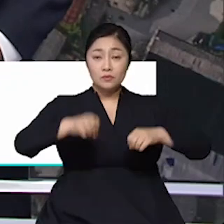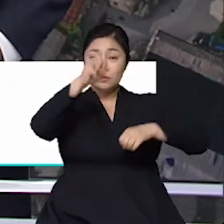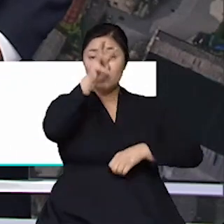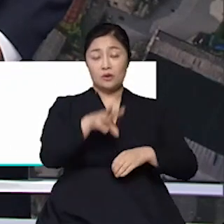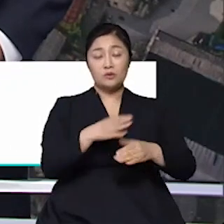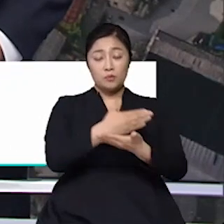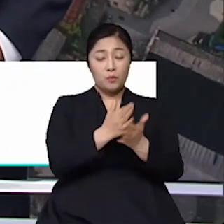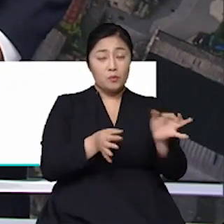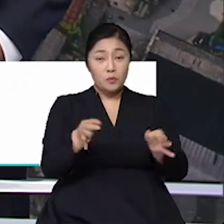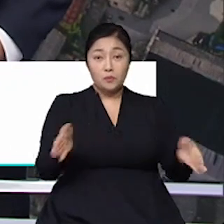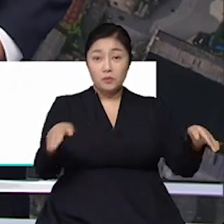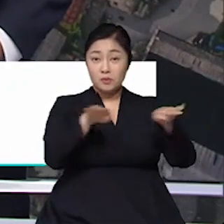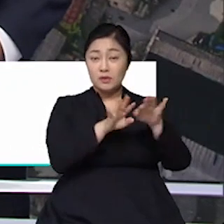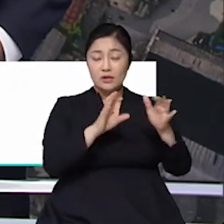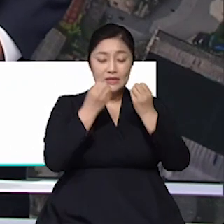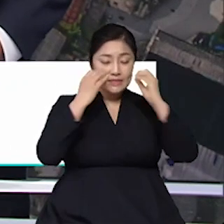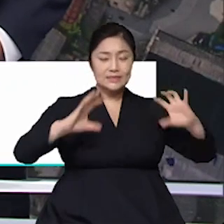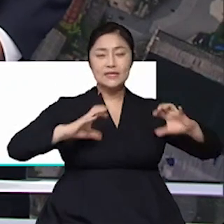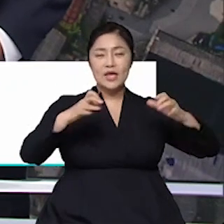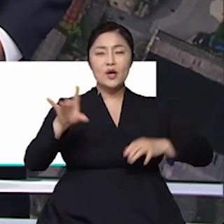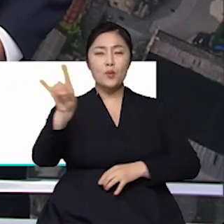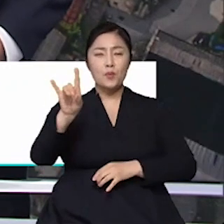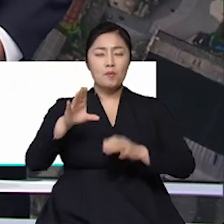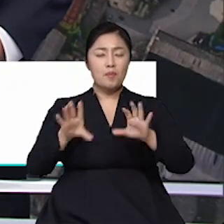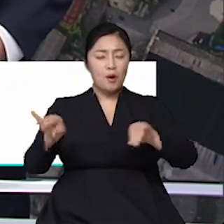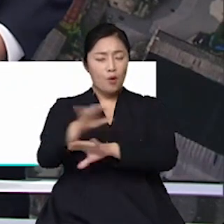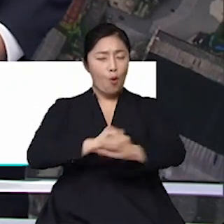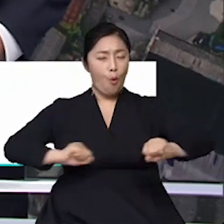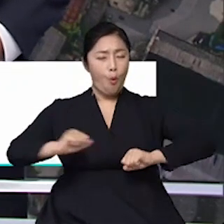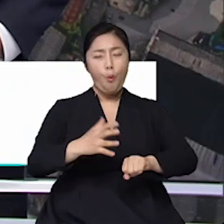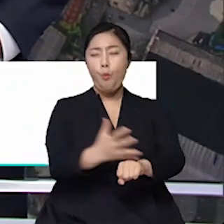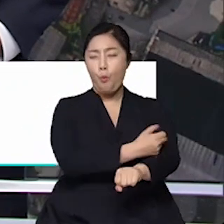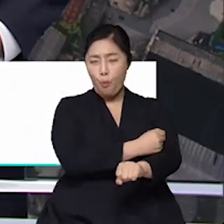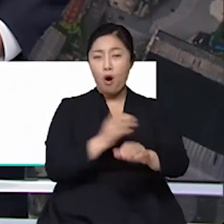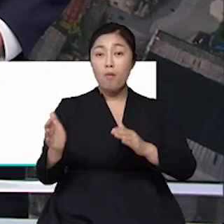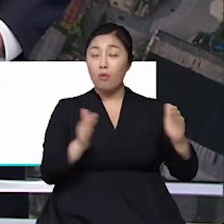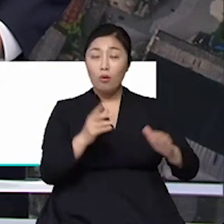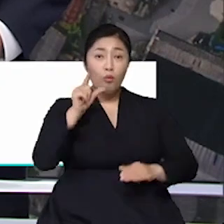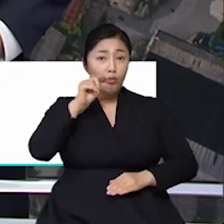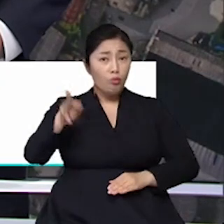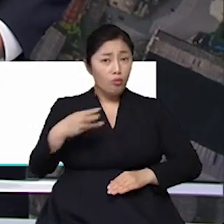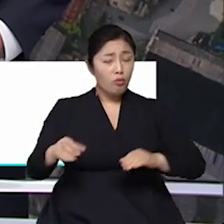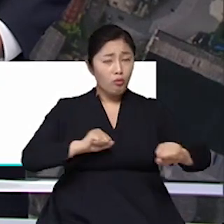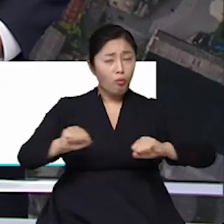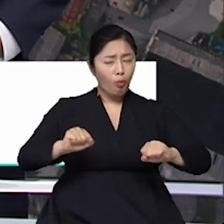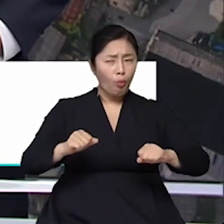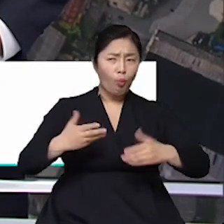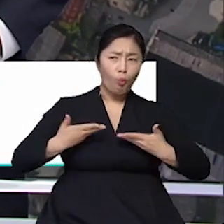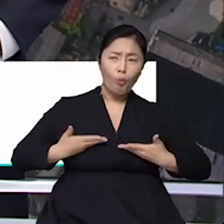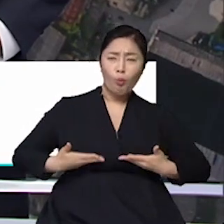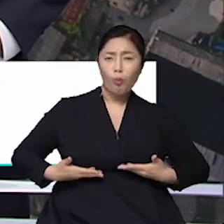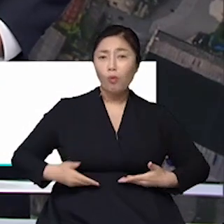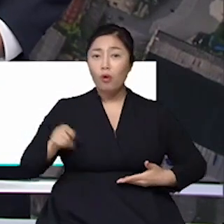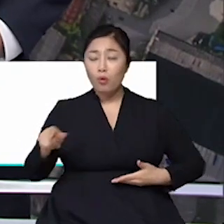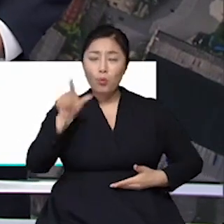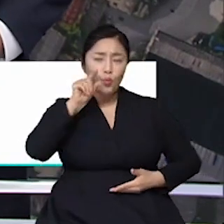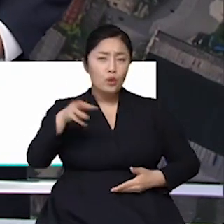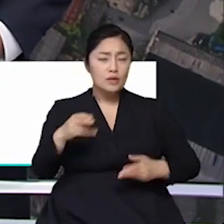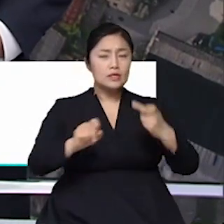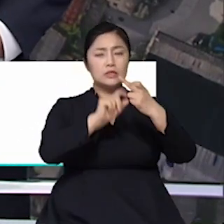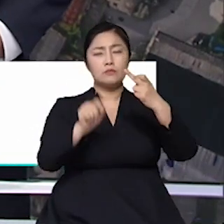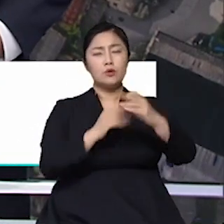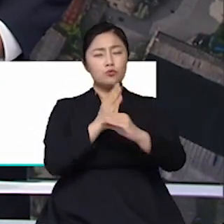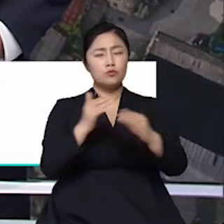광주 복합 쇼핑몰 사업에서 신세계와 현대백화점의 움직임은 활발한 반면 롯데 움직임은 잠잠한데요. 롯데는